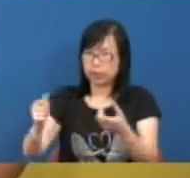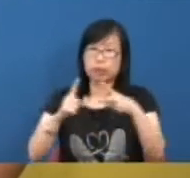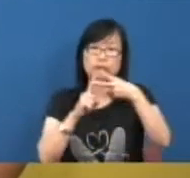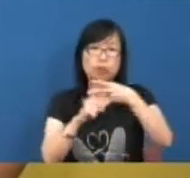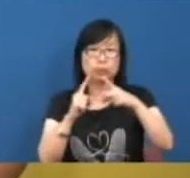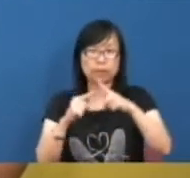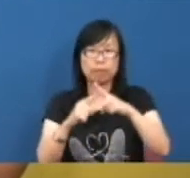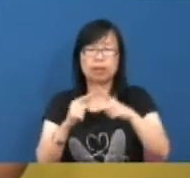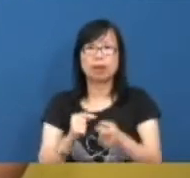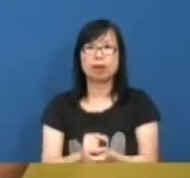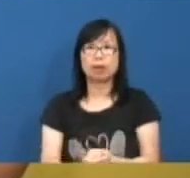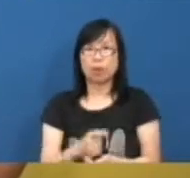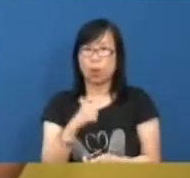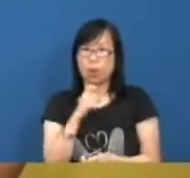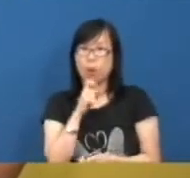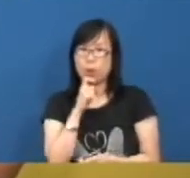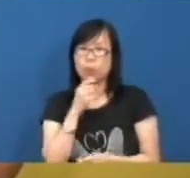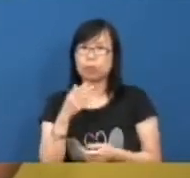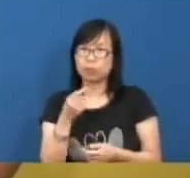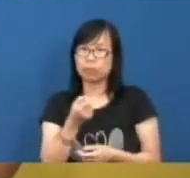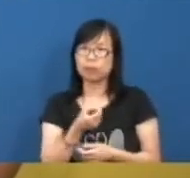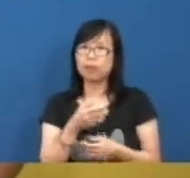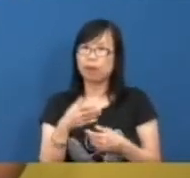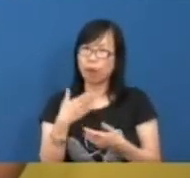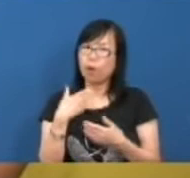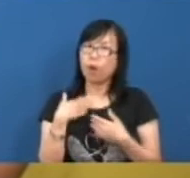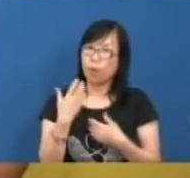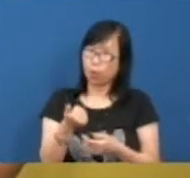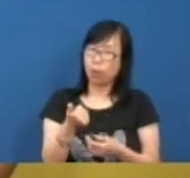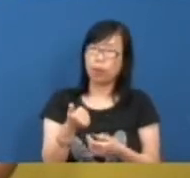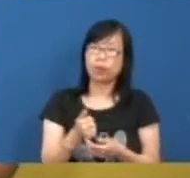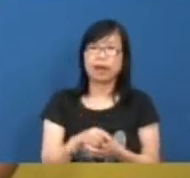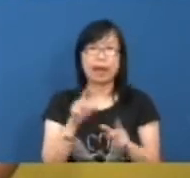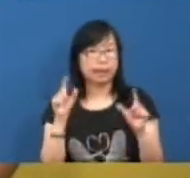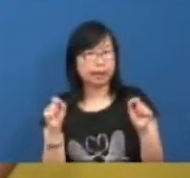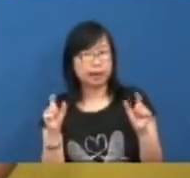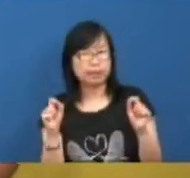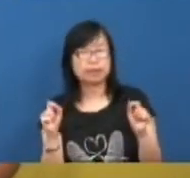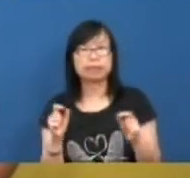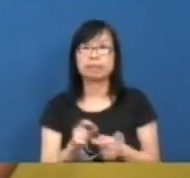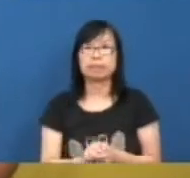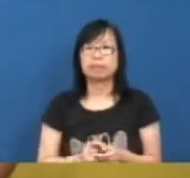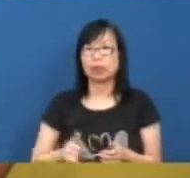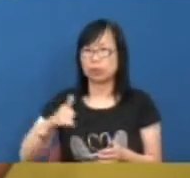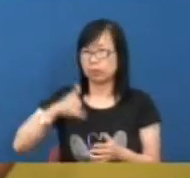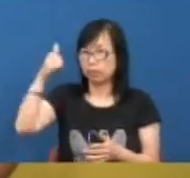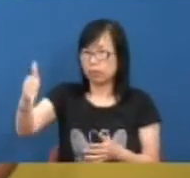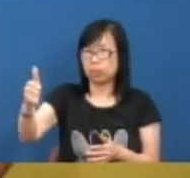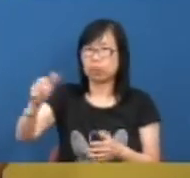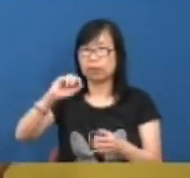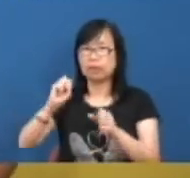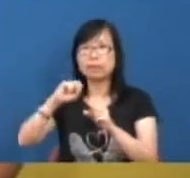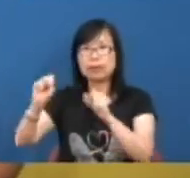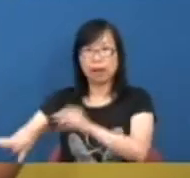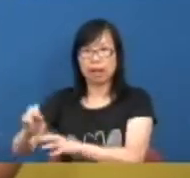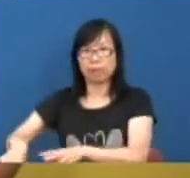哋都好有好樂意啊，應該話好友善咁同我哋解釋啦。我哋都走上垃圾車啦，咁佢哋解釋佢哋